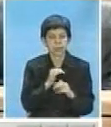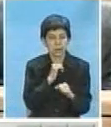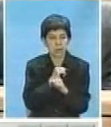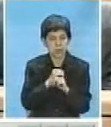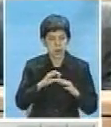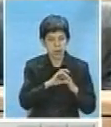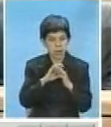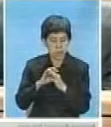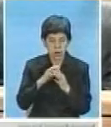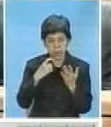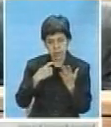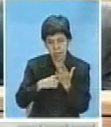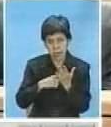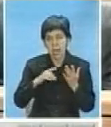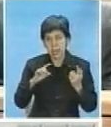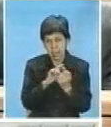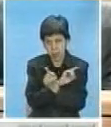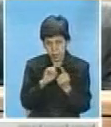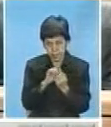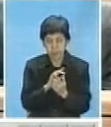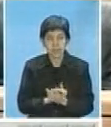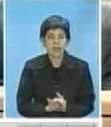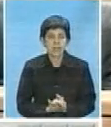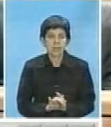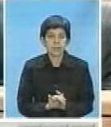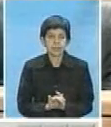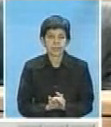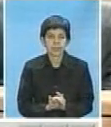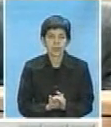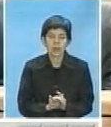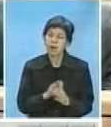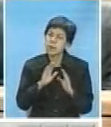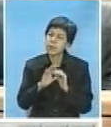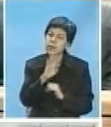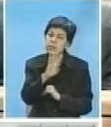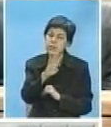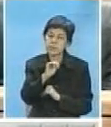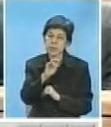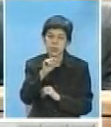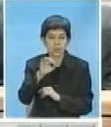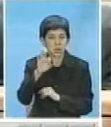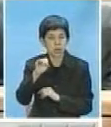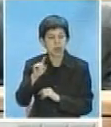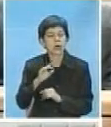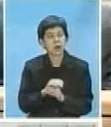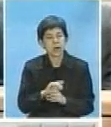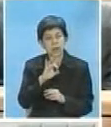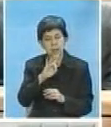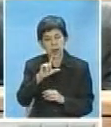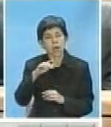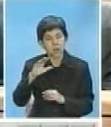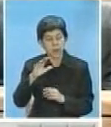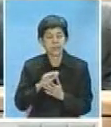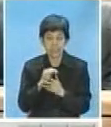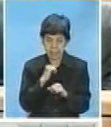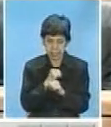ที่เป็นประกันสังคมประมาณ 47.99 หรือ48ล้านเศษในปัจจุบันครับ